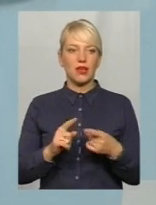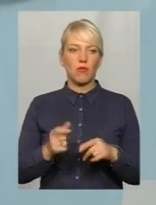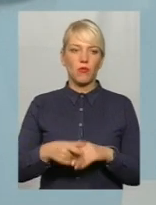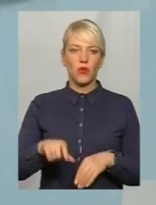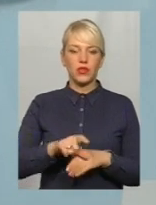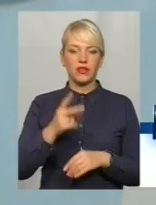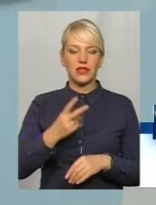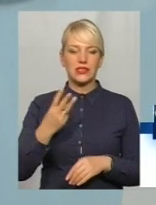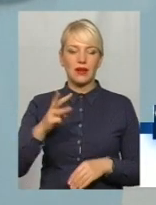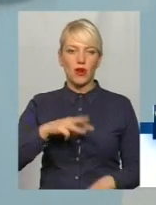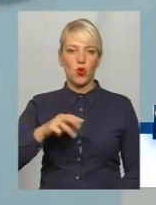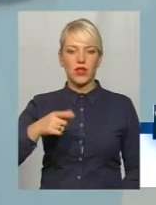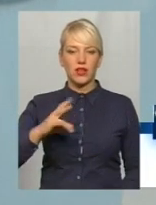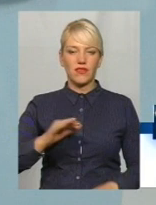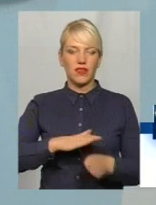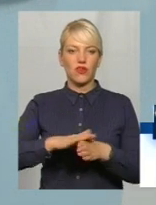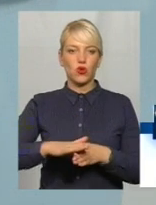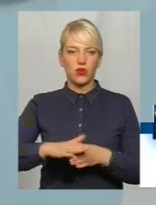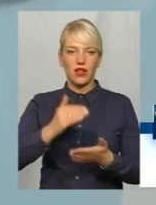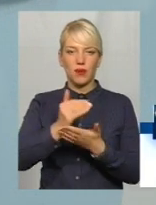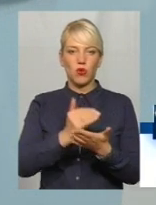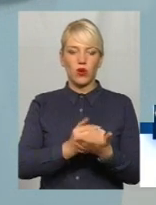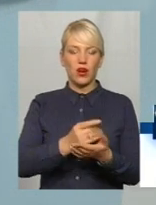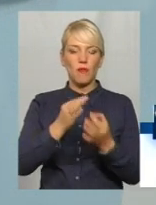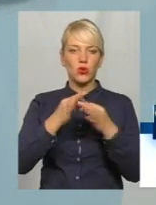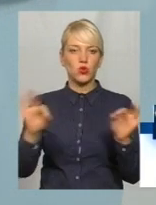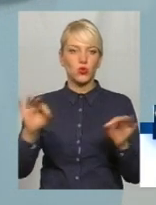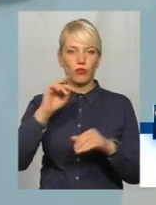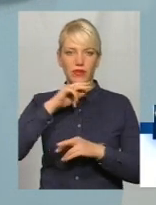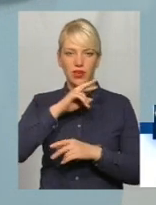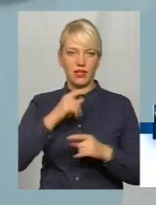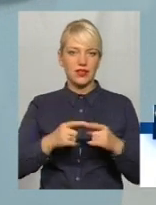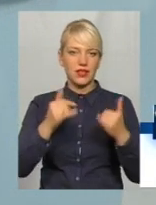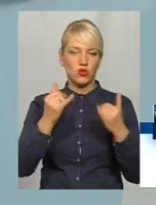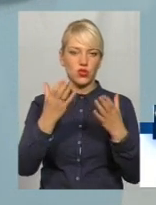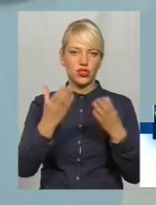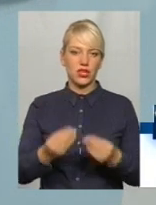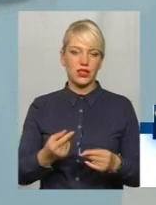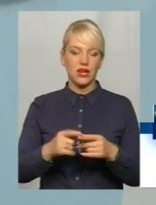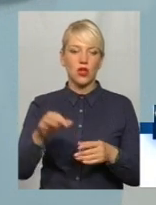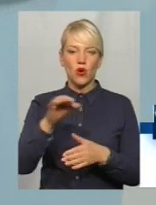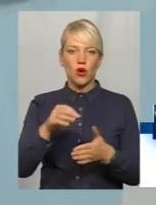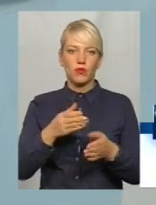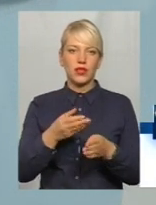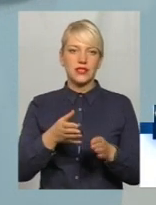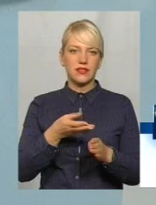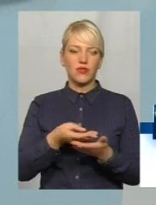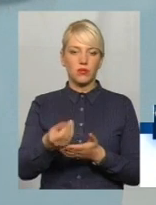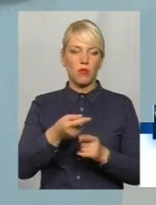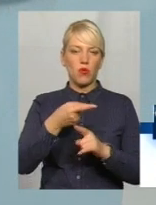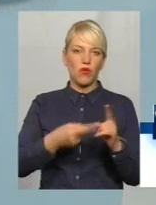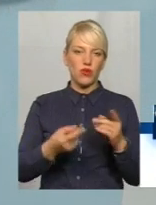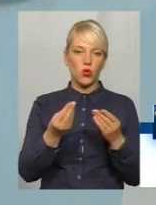мільйона гривень на виконання програми «Доступні ліки». На сьогоднішній день область реалізувала половину коштів, які надала